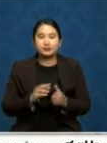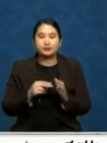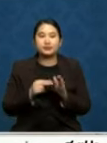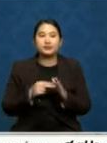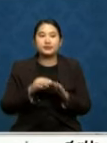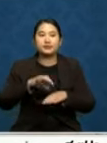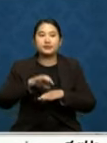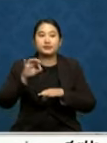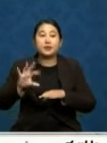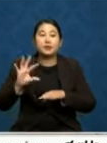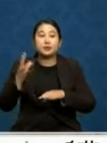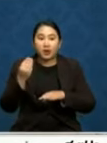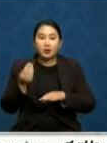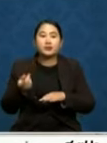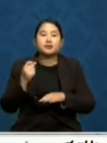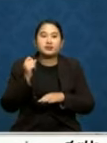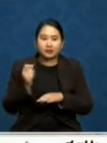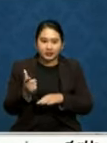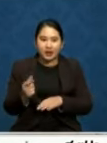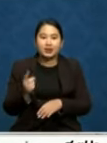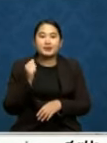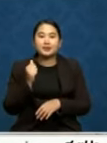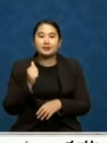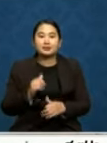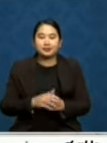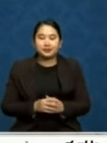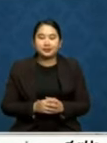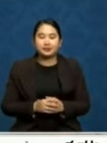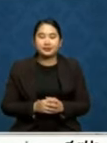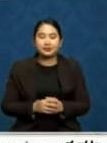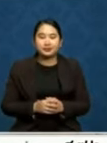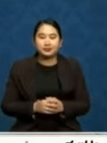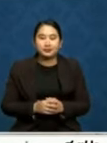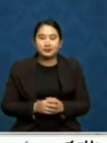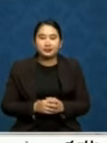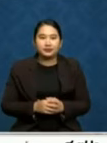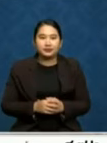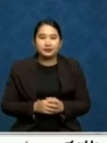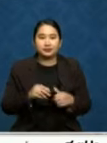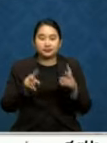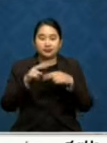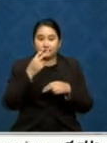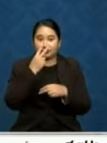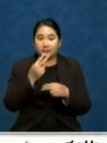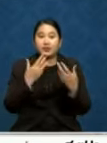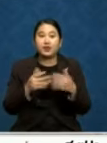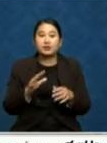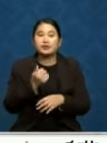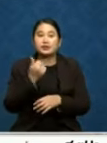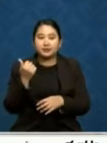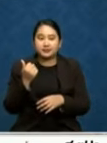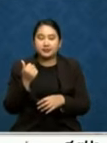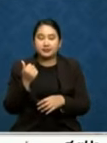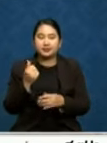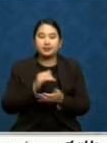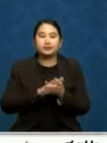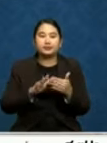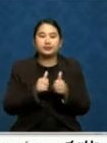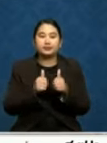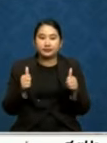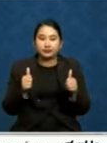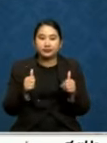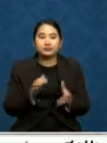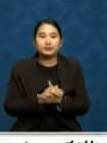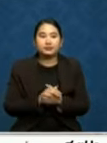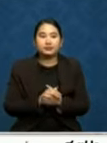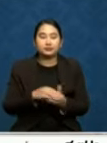นตำแหน่งแล้วก็ต้องก็จ่ายเหมือนเดิมนะครับก็ได้ดูรายงานท่านแล้วนะครับส่วนอื่นก็เรียบร้อยดีสถานะก็